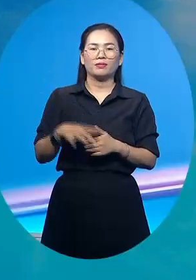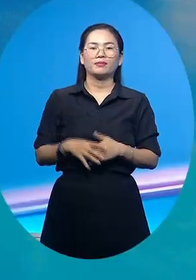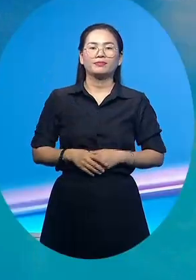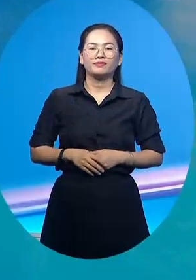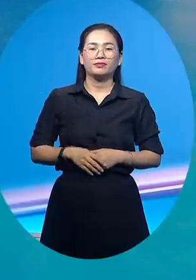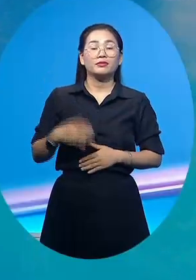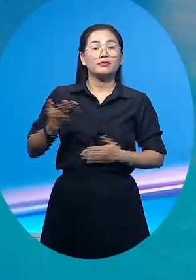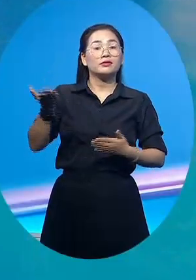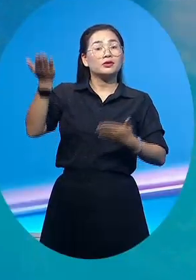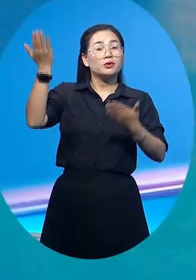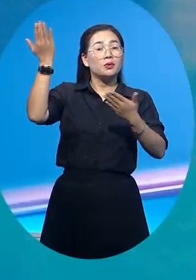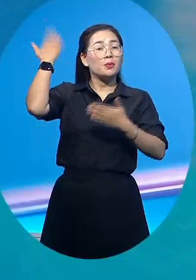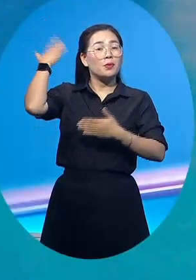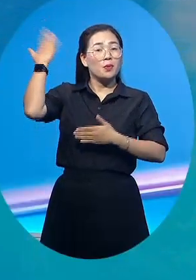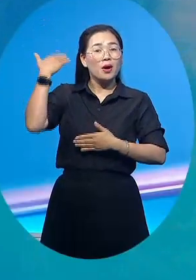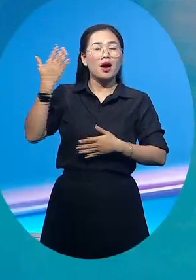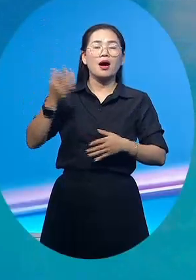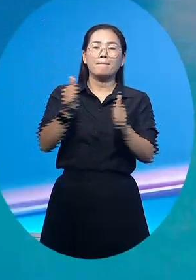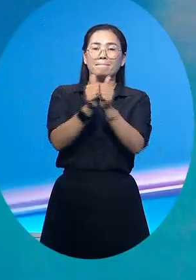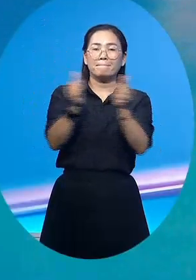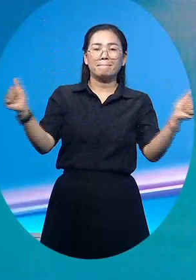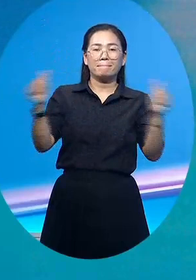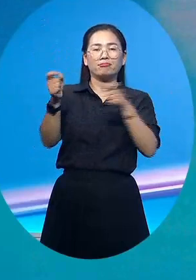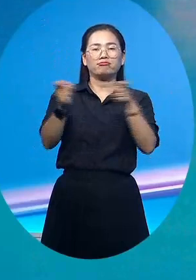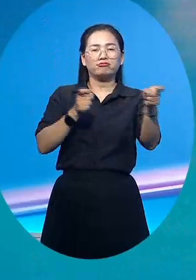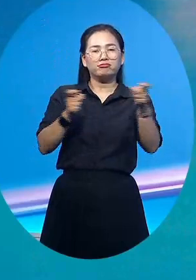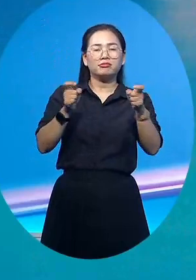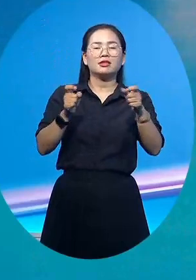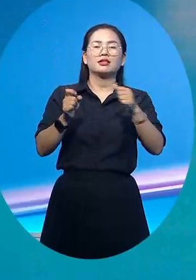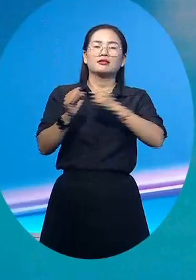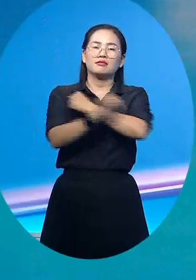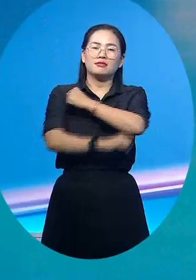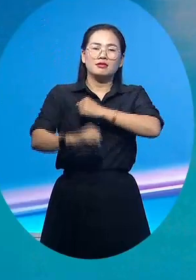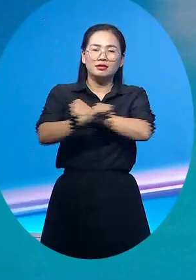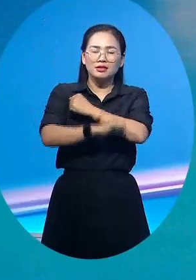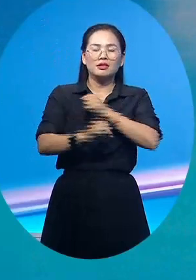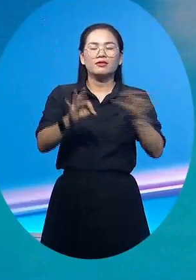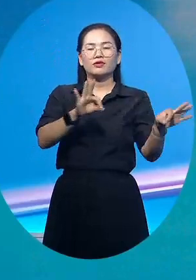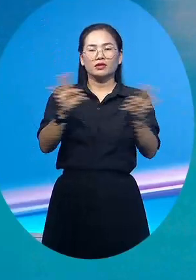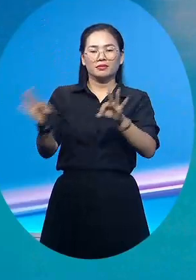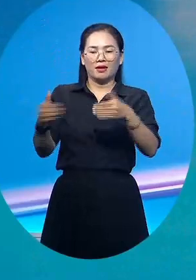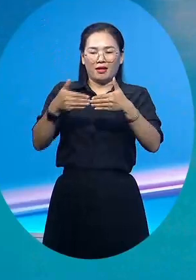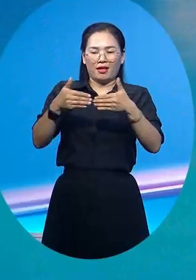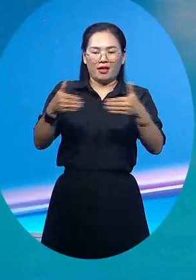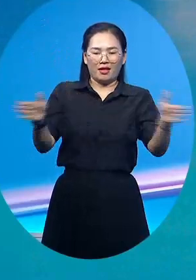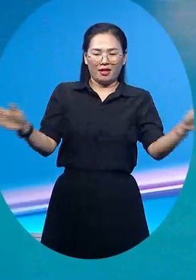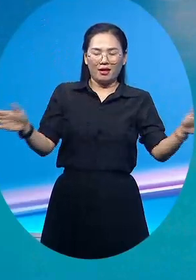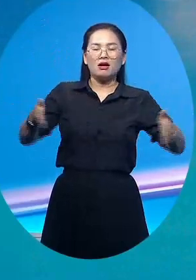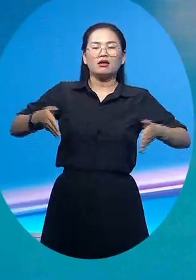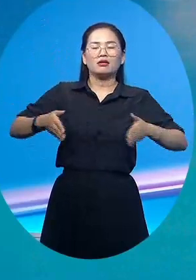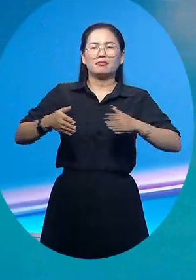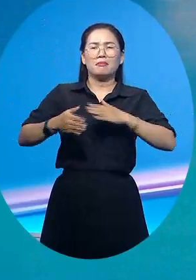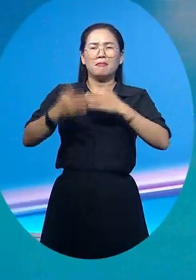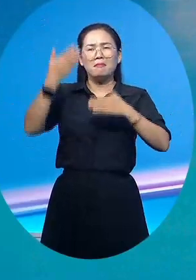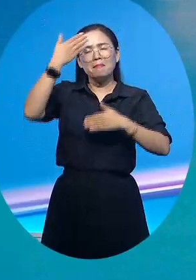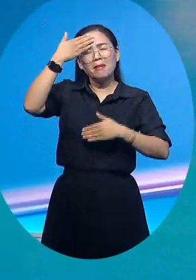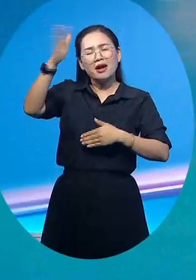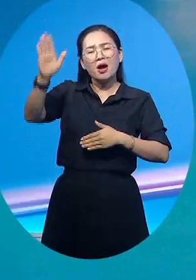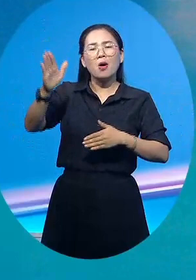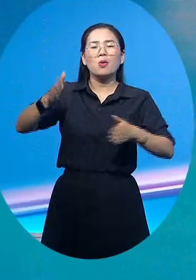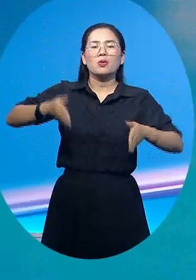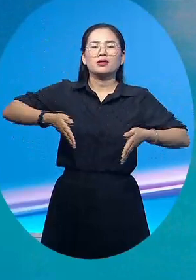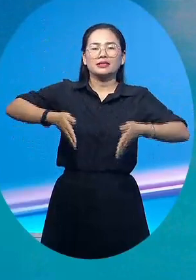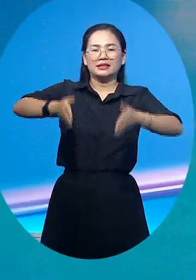hôm qua Ban Quản lý đường sắt đô thị thành phố Hồ Chí Minh đã tổ chức lễ khởi công xây dựng công trình hạ tầng kỹ thuật dự án tuyến